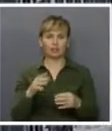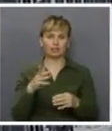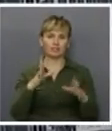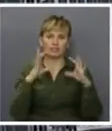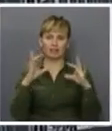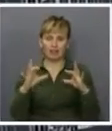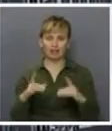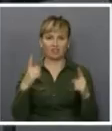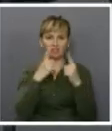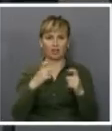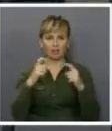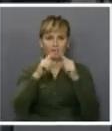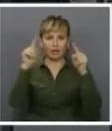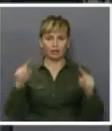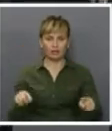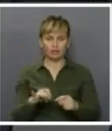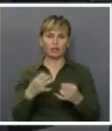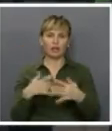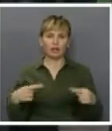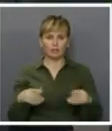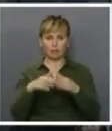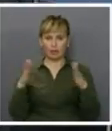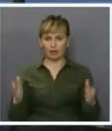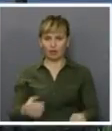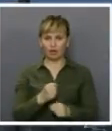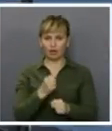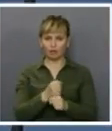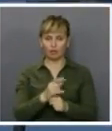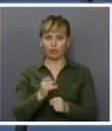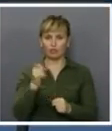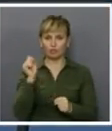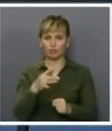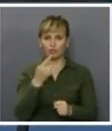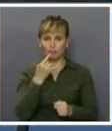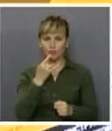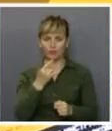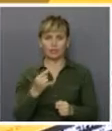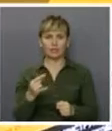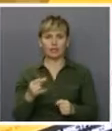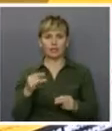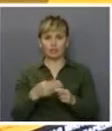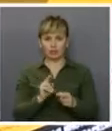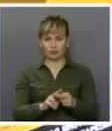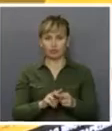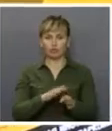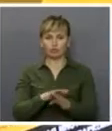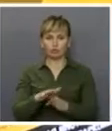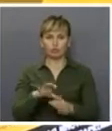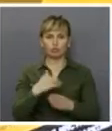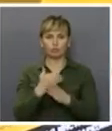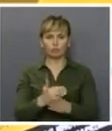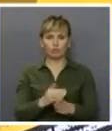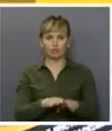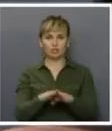знаками, информационными щитами и современными паркоматами, работающими на солнечных батареях. Управление парковочным пространством осуществляется с помощью